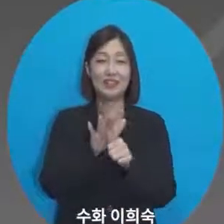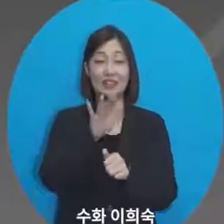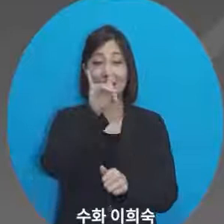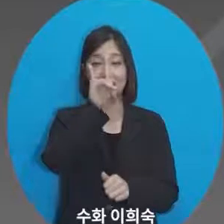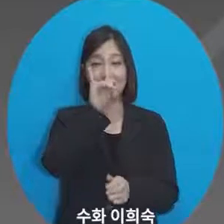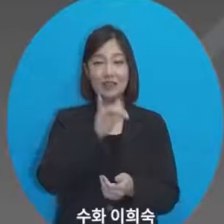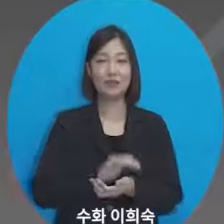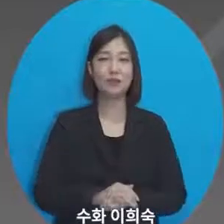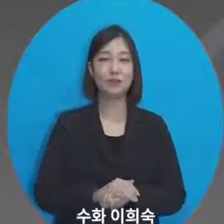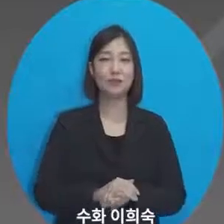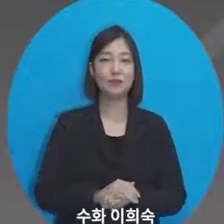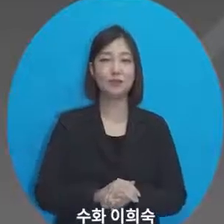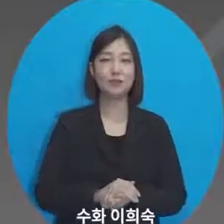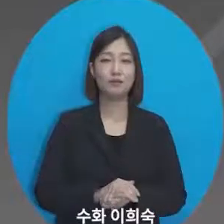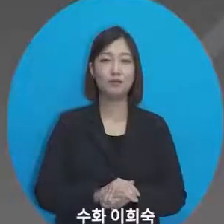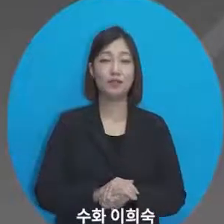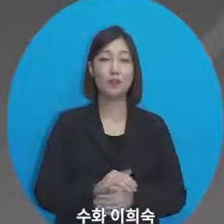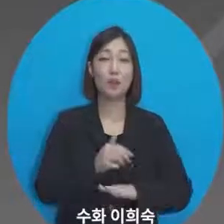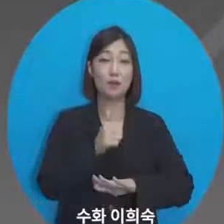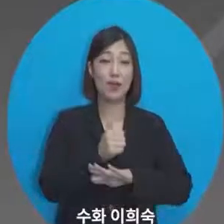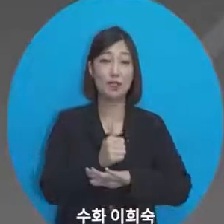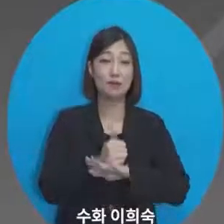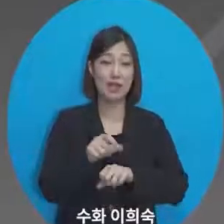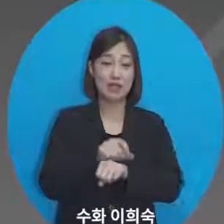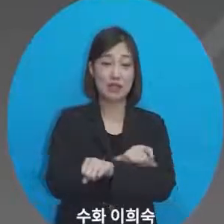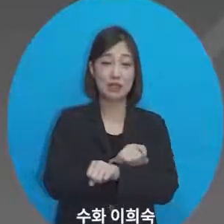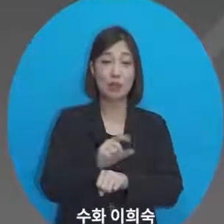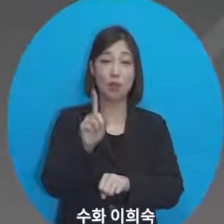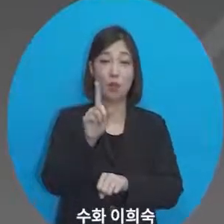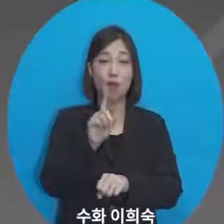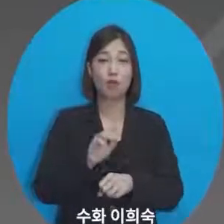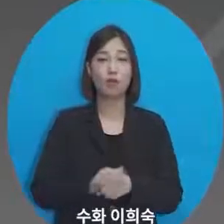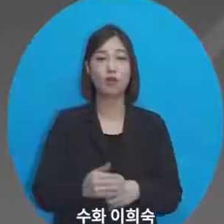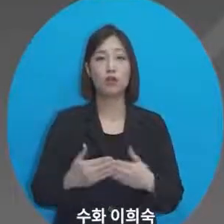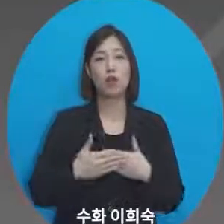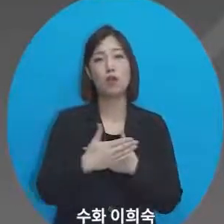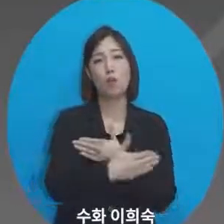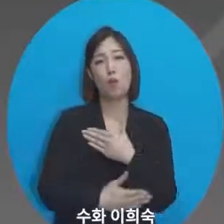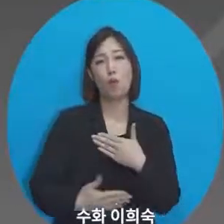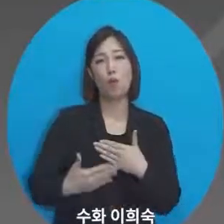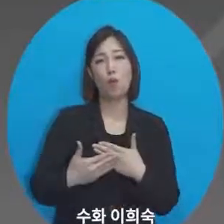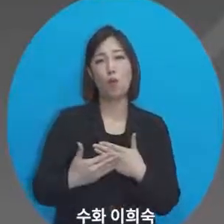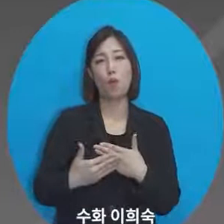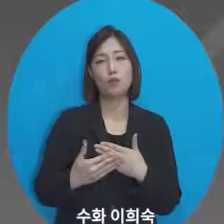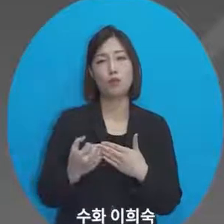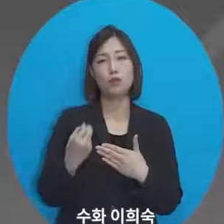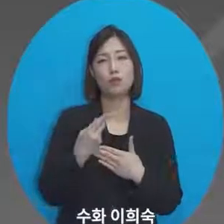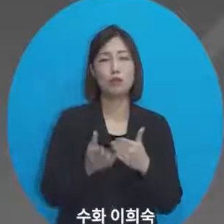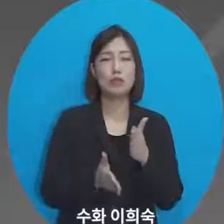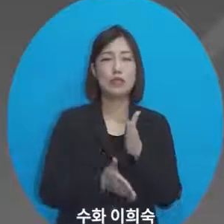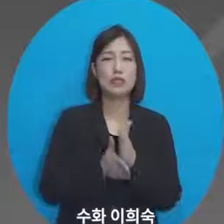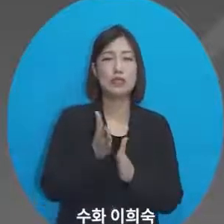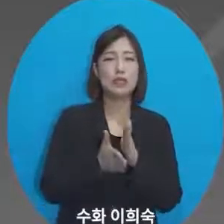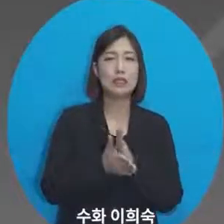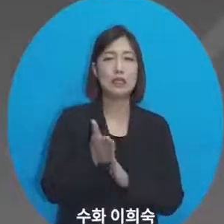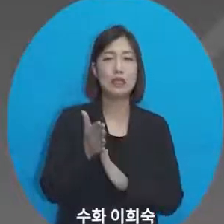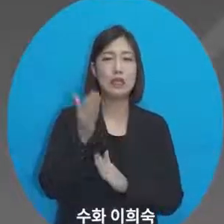번째 특징입니다. 그리고 마지막으로 물질적으로 그리고 시설적으로 대응하지 못하는